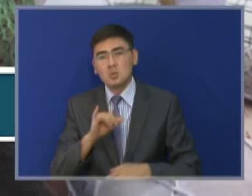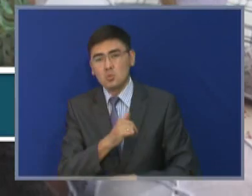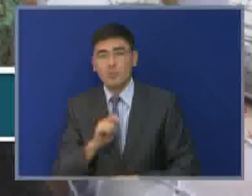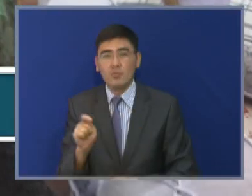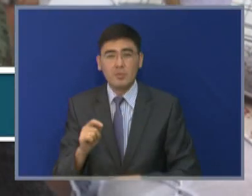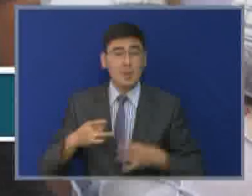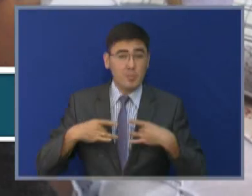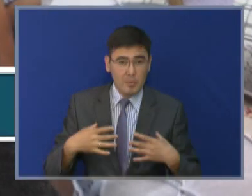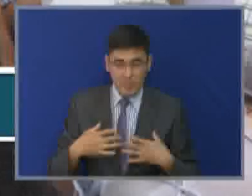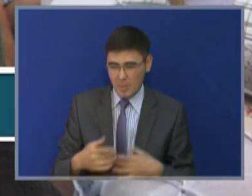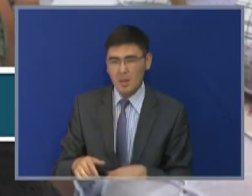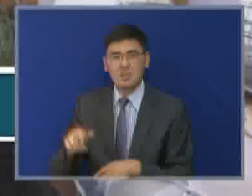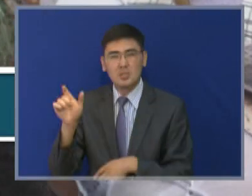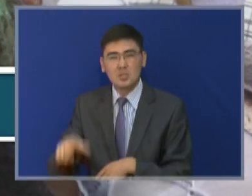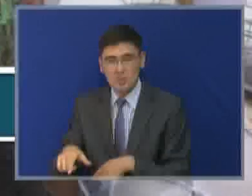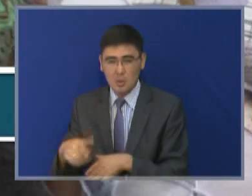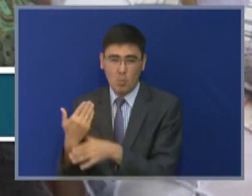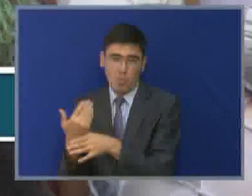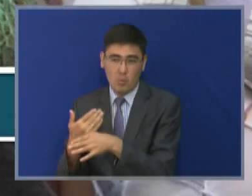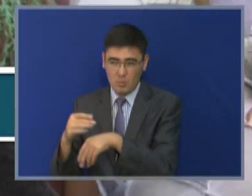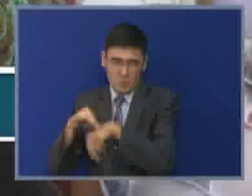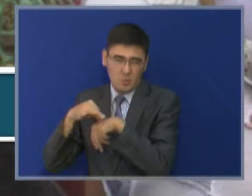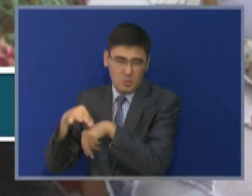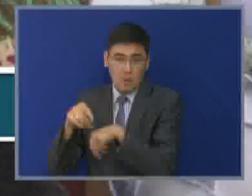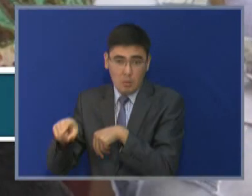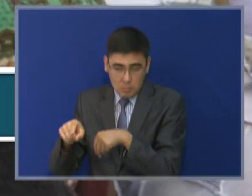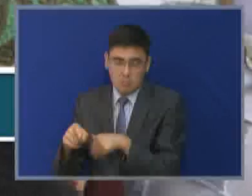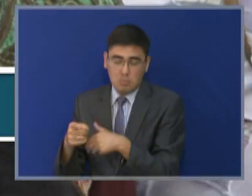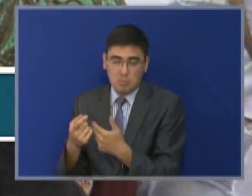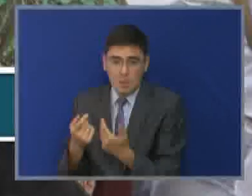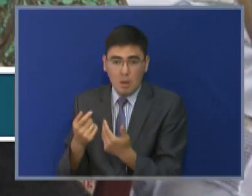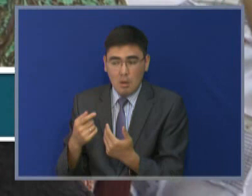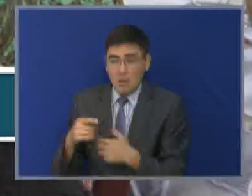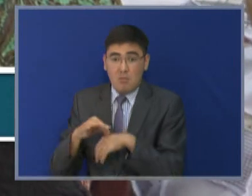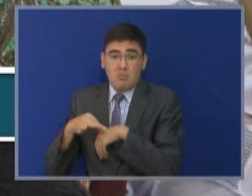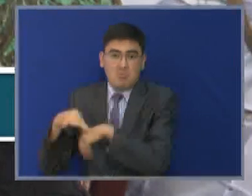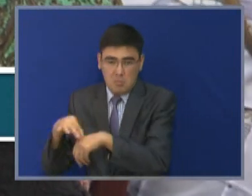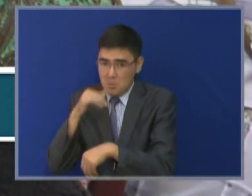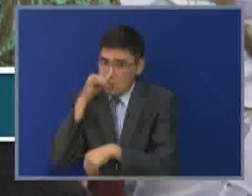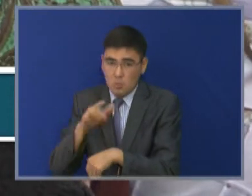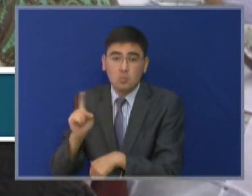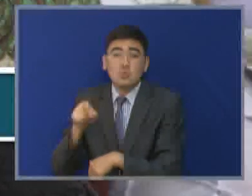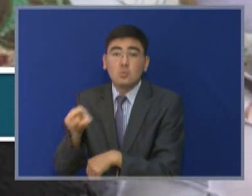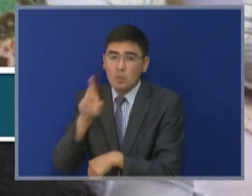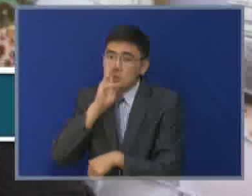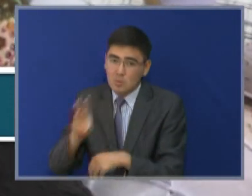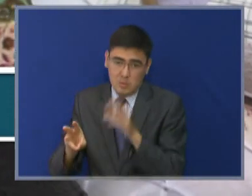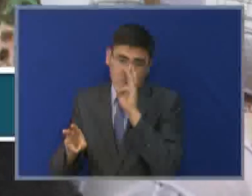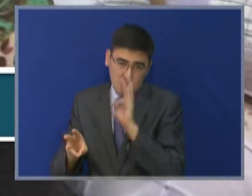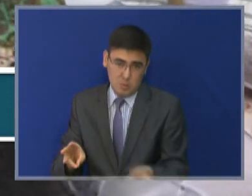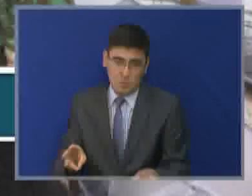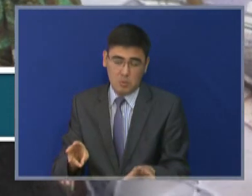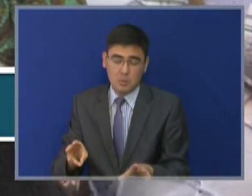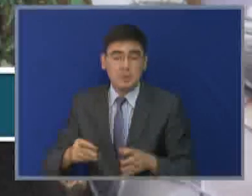жеке көмекшінің қызметін пайдаланбауымыз керек. Бұл үшін оларға төленбейді. Мұны қоғамнан оқшаулау деп түсінеміз. Яғни